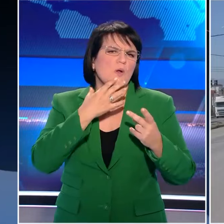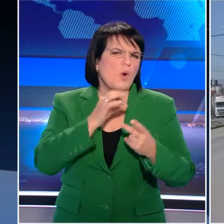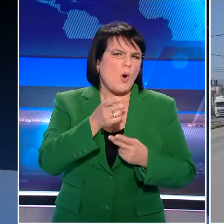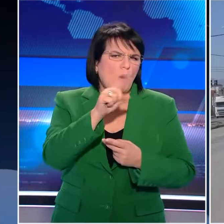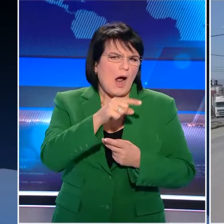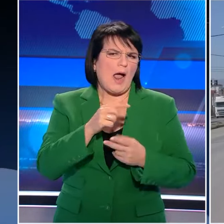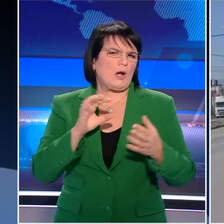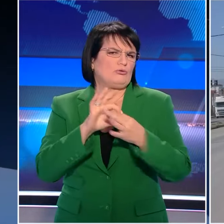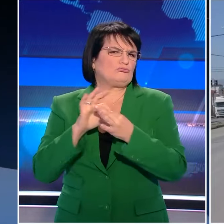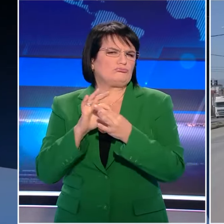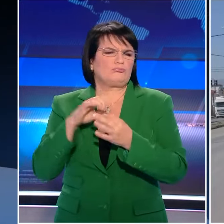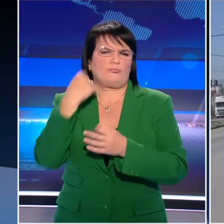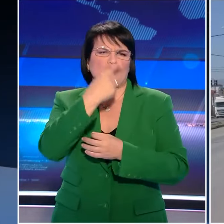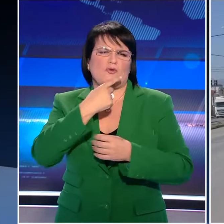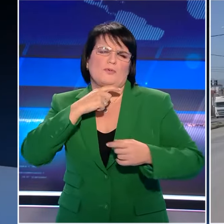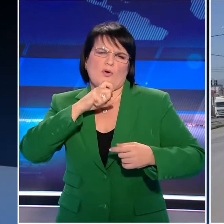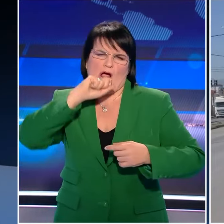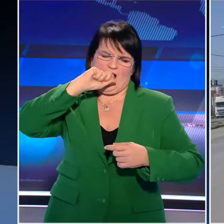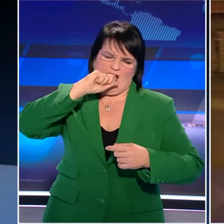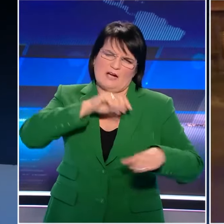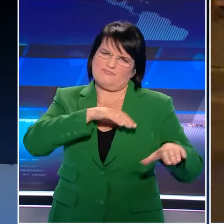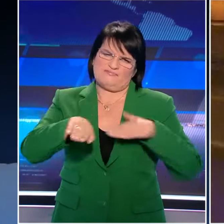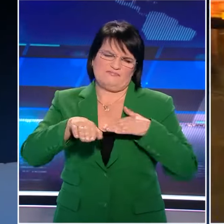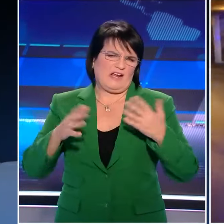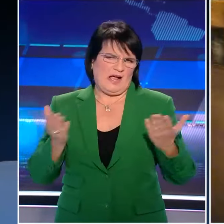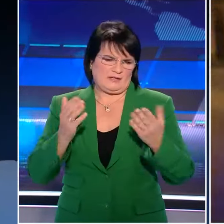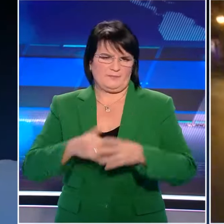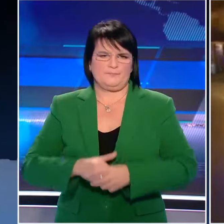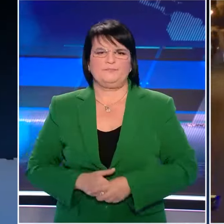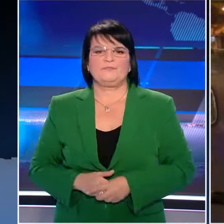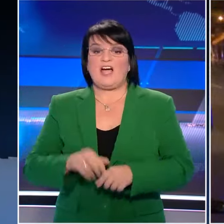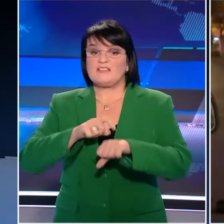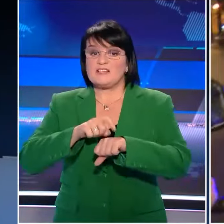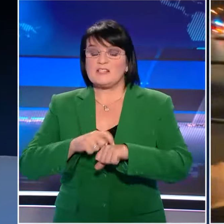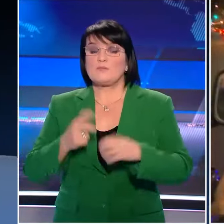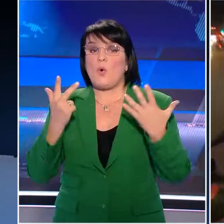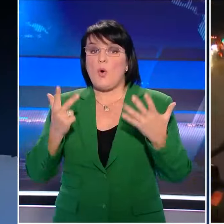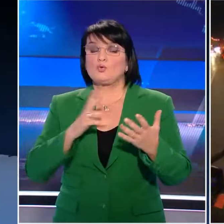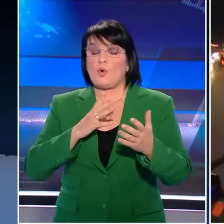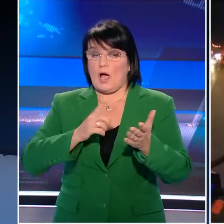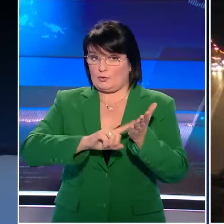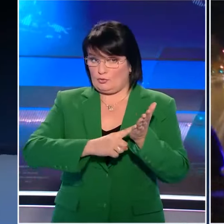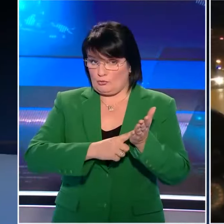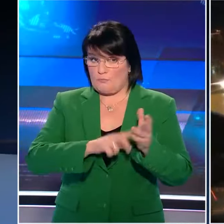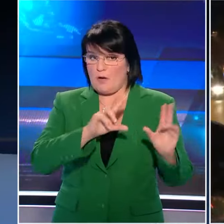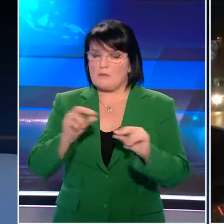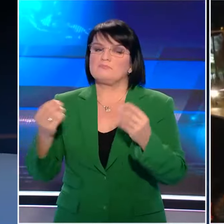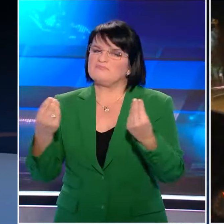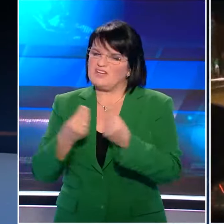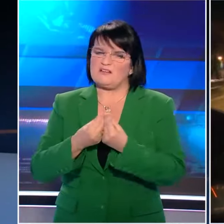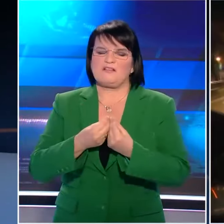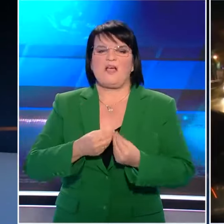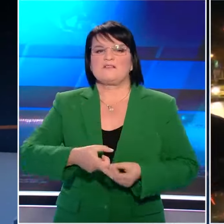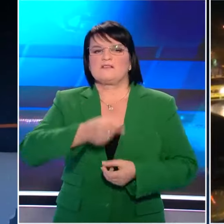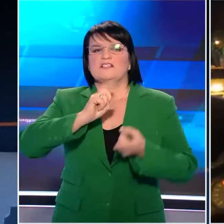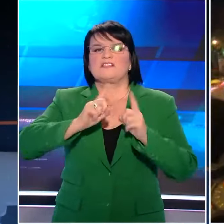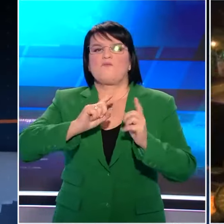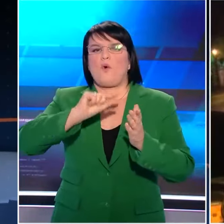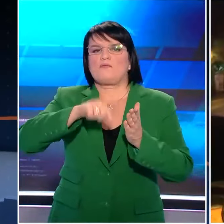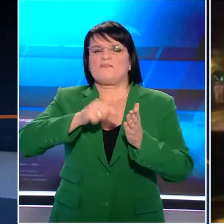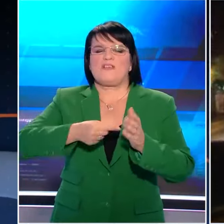που έχουν να κάνουν με τις προσωπικές διαφορές των εκτελεστών στη νύχτα. Την ίδια στιγμή έχουν ταυτοποιηθεί 8 άτομα τα οποία εμπλέκονται σε υποθέσεις συμβολέων